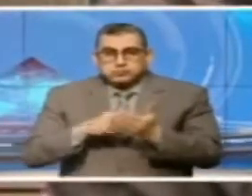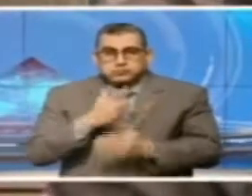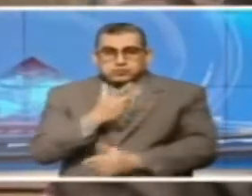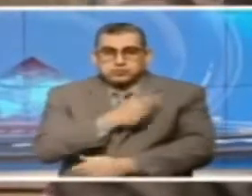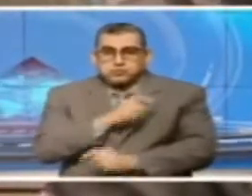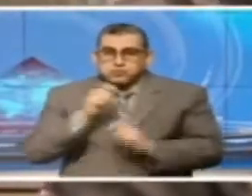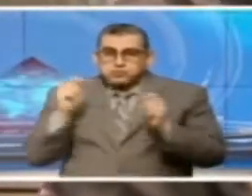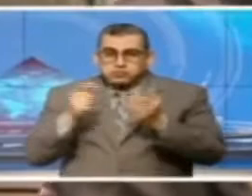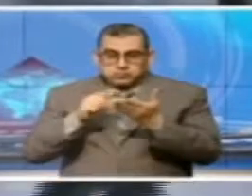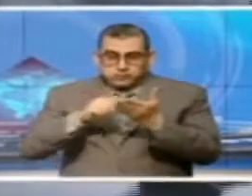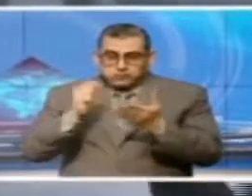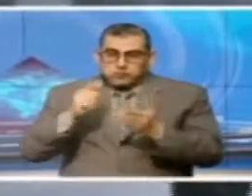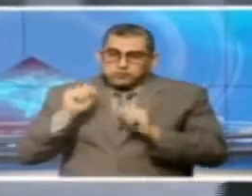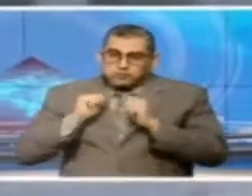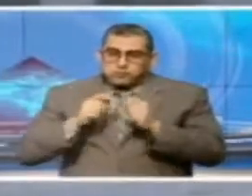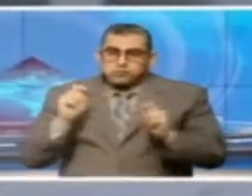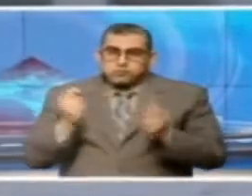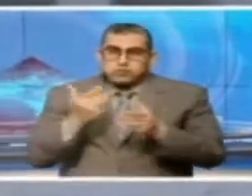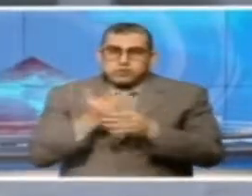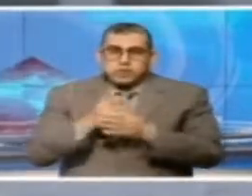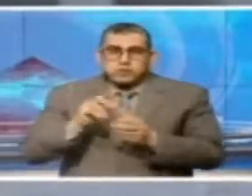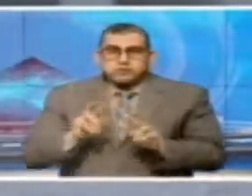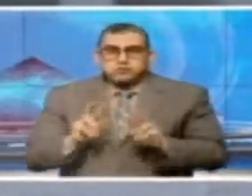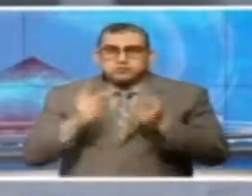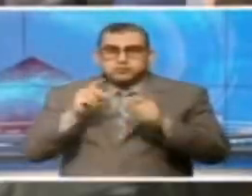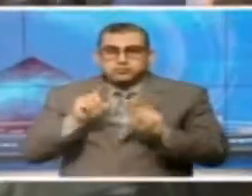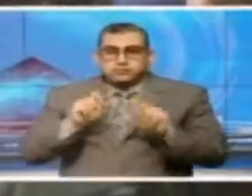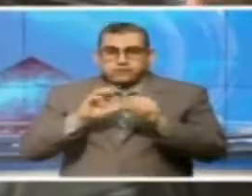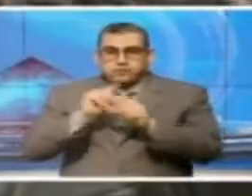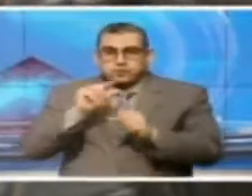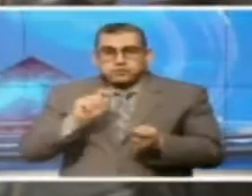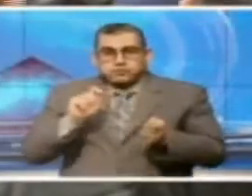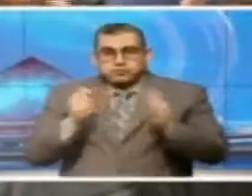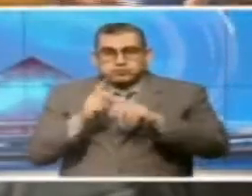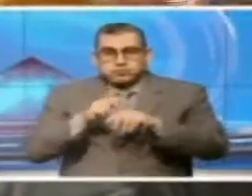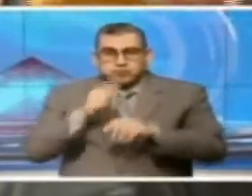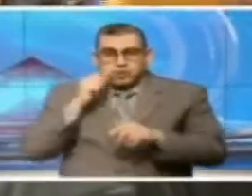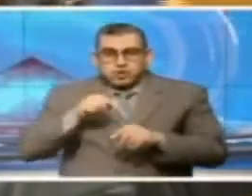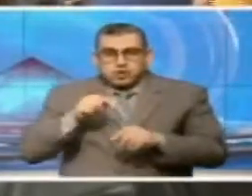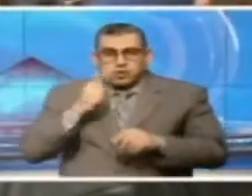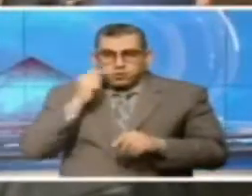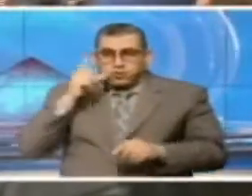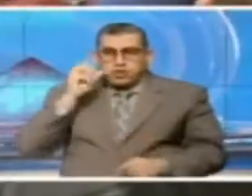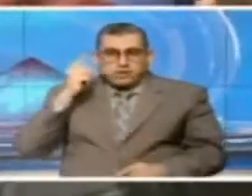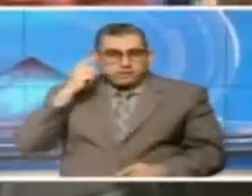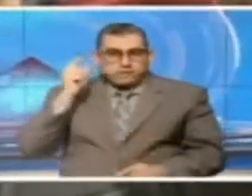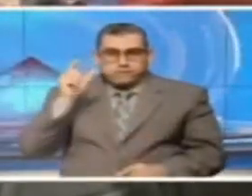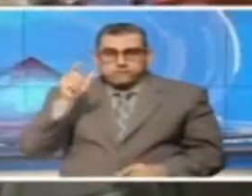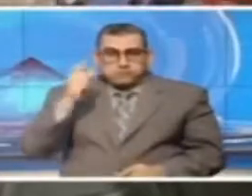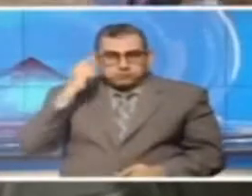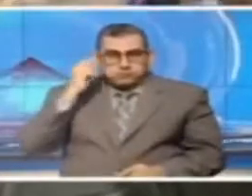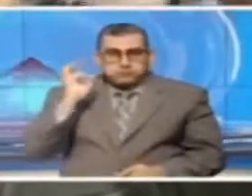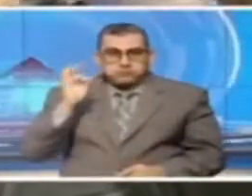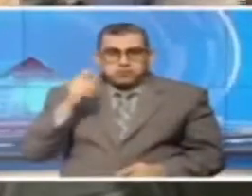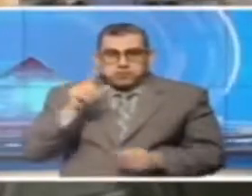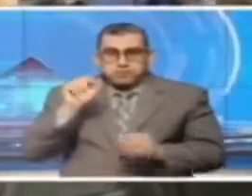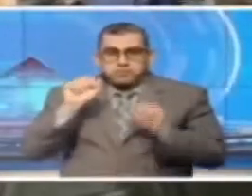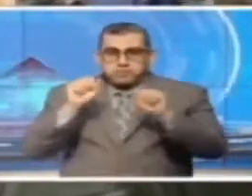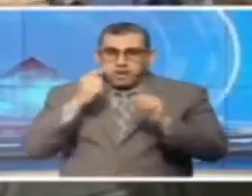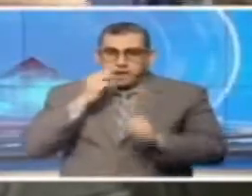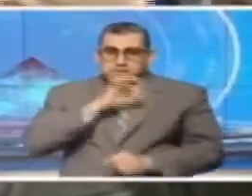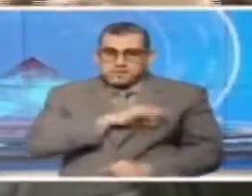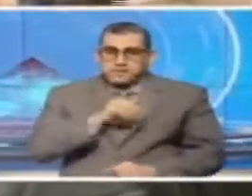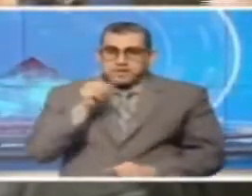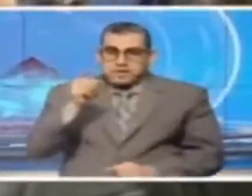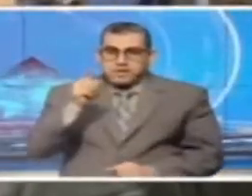يسرع علشان التحورات اللي بتحصل في الفيروس. الناس بقى عندها وعي صحي ان ده لمصلحتها، الدولة بتعمل